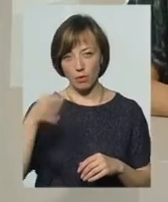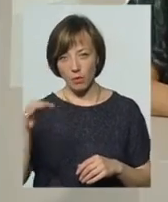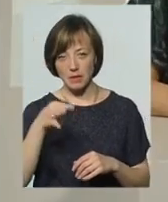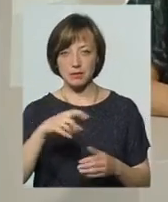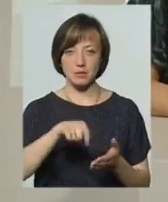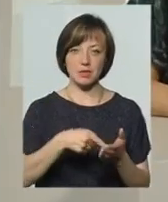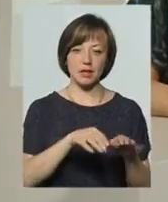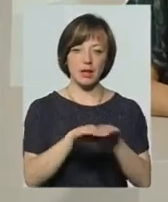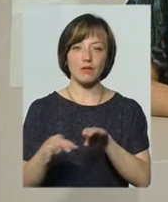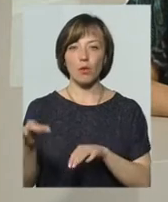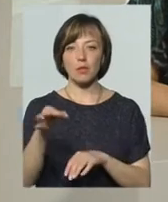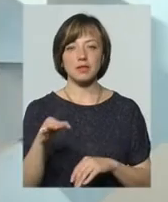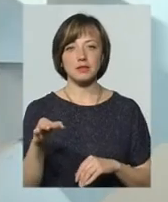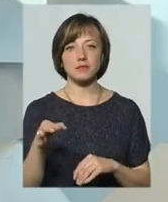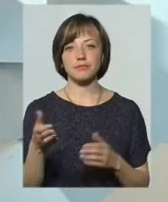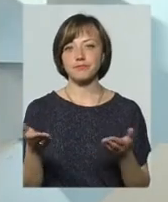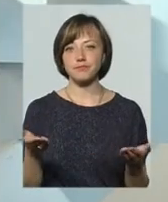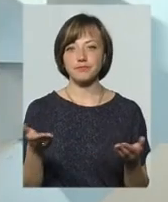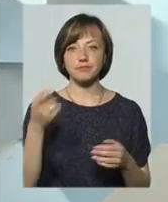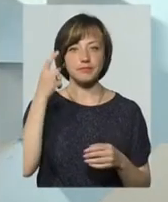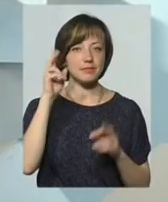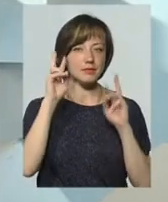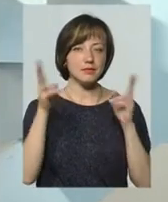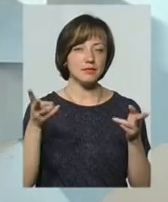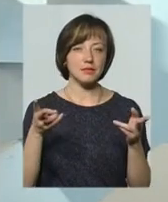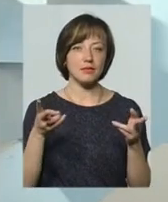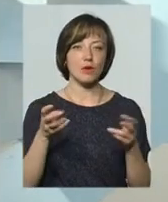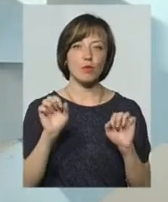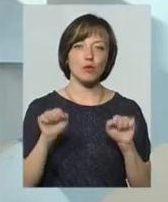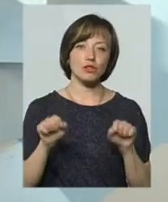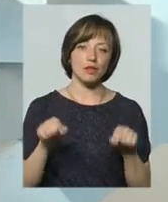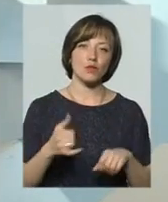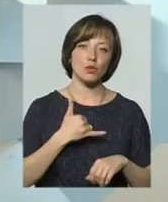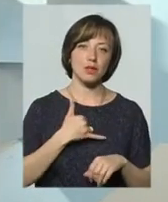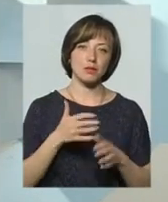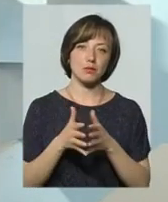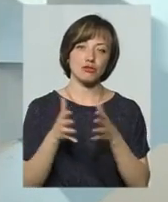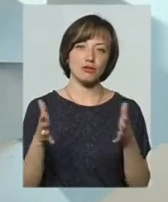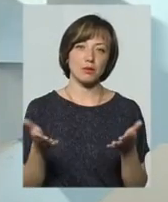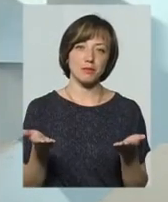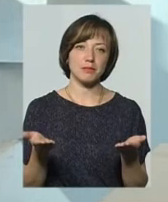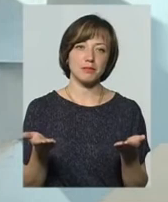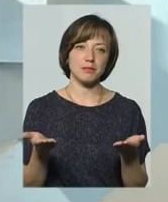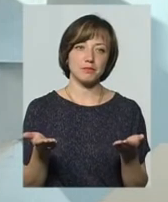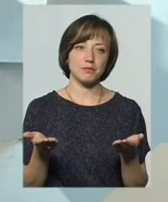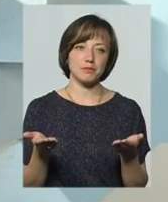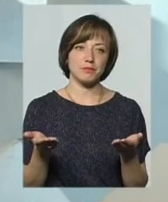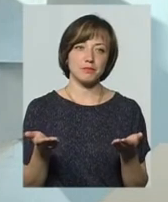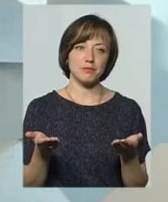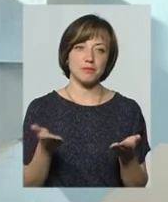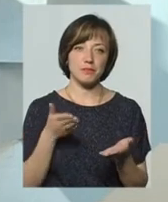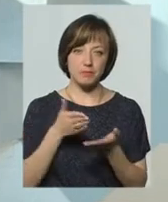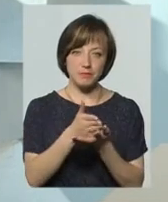рівні області. По області, ну, принаймні, знаю, можливо, у нас масштаб дедалі він направлений на